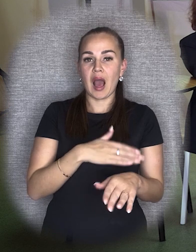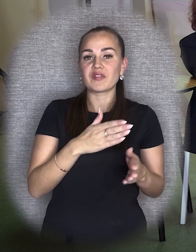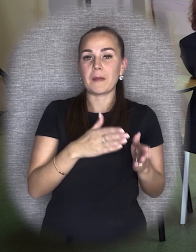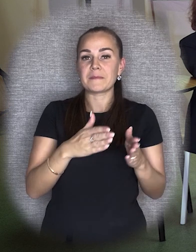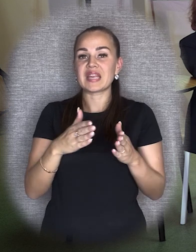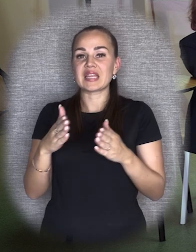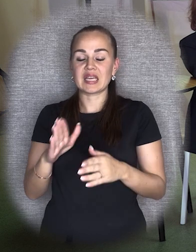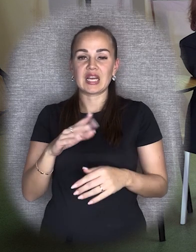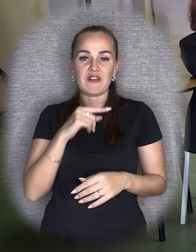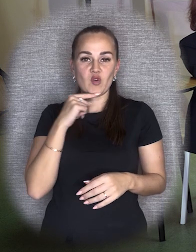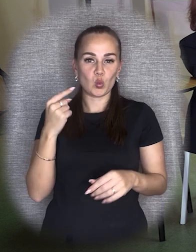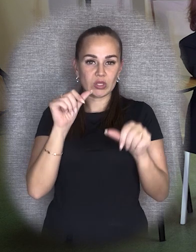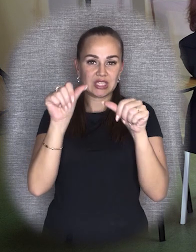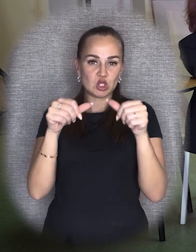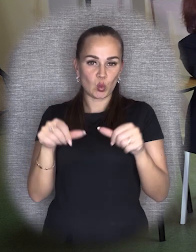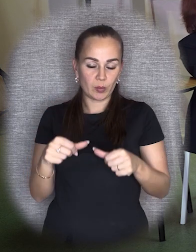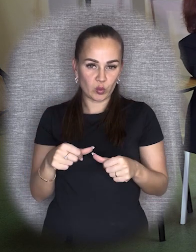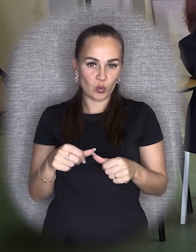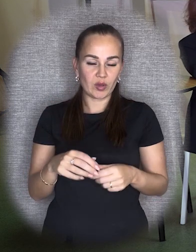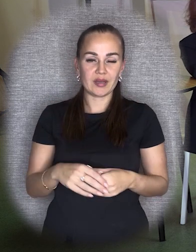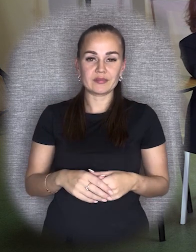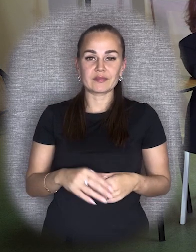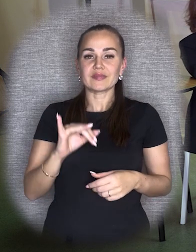русскую скульптуру. И у меня есть предположение, что и